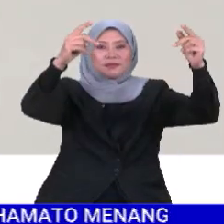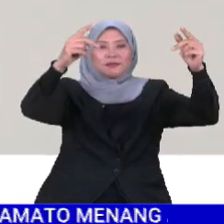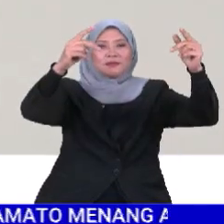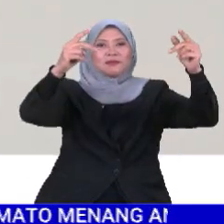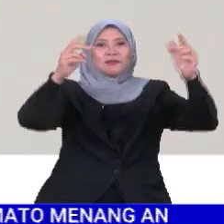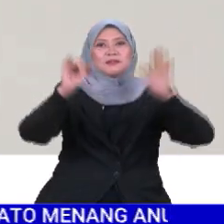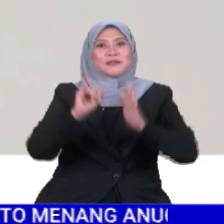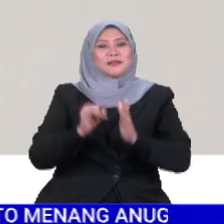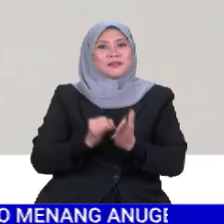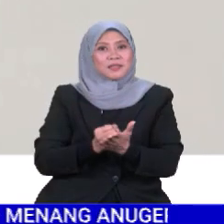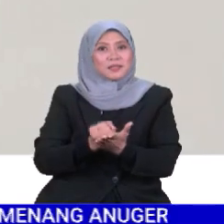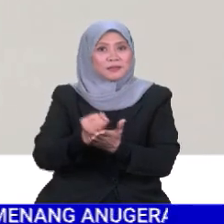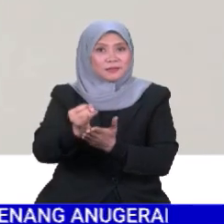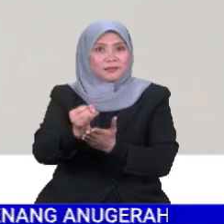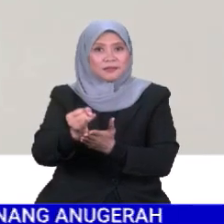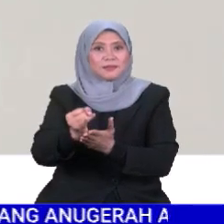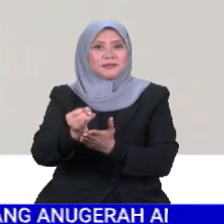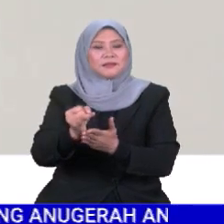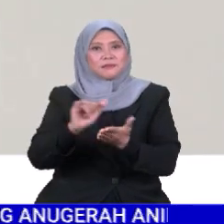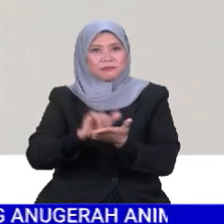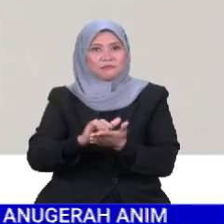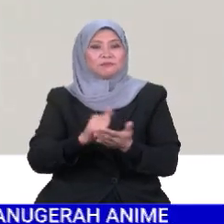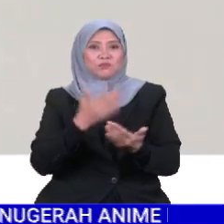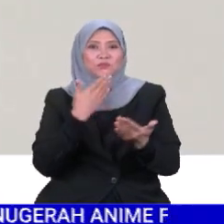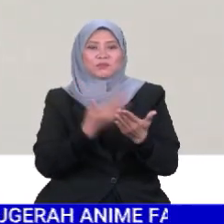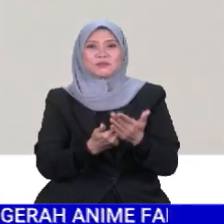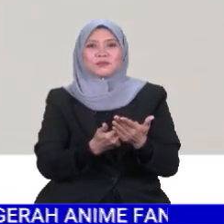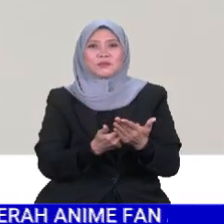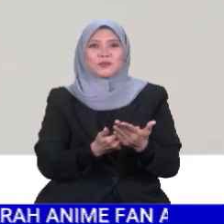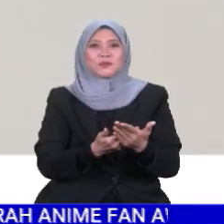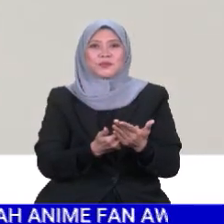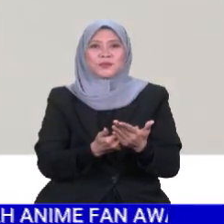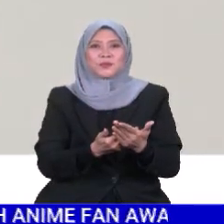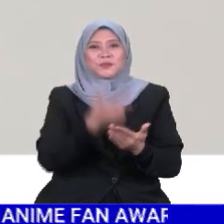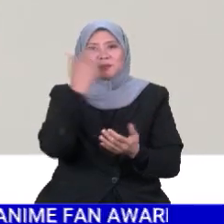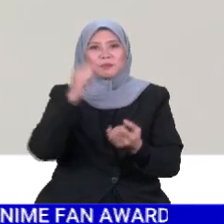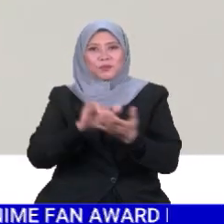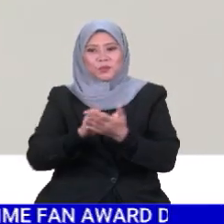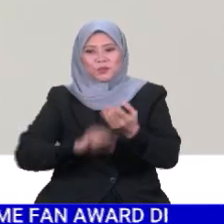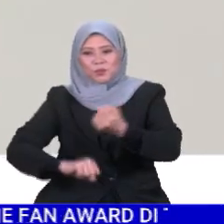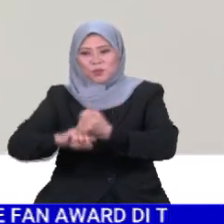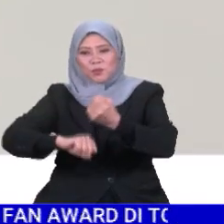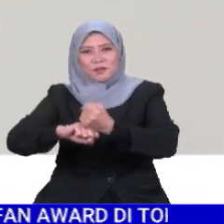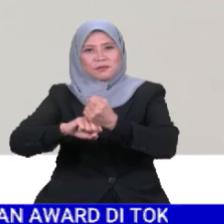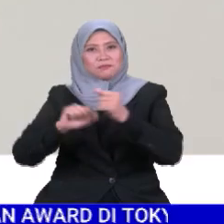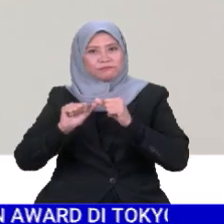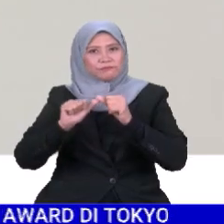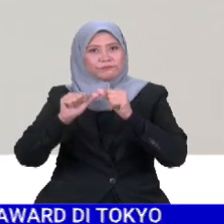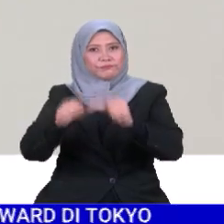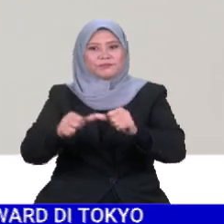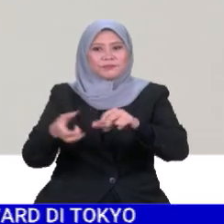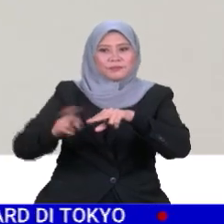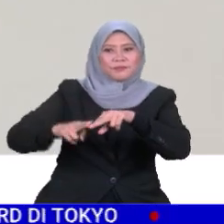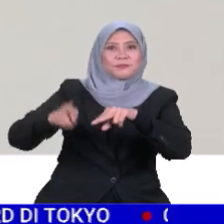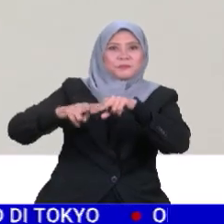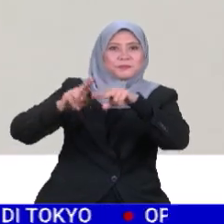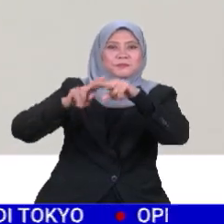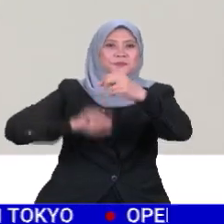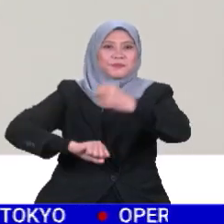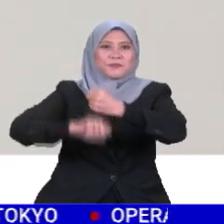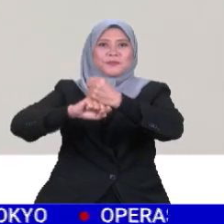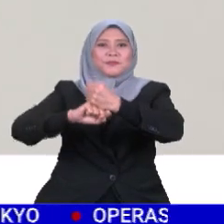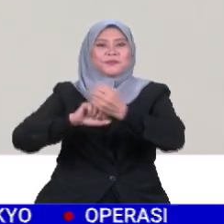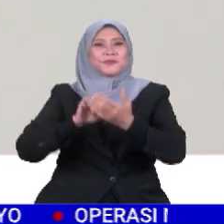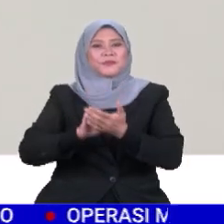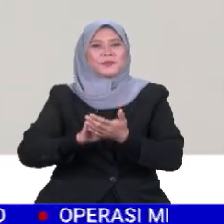tahap integriti itu, boleh dijadikan sebagai antara asas mengapa sokongan itu terus melonjak. Saya percaya ini juga